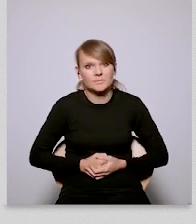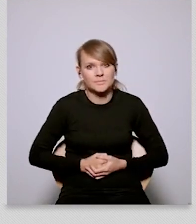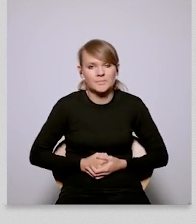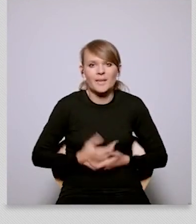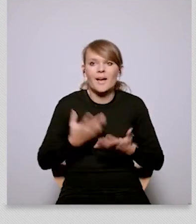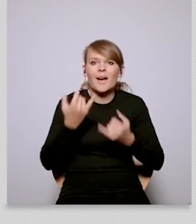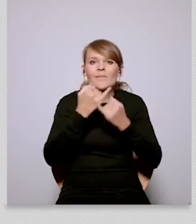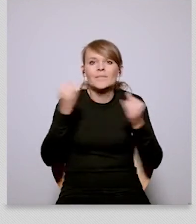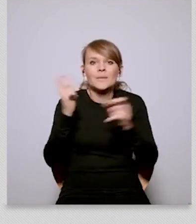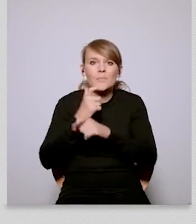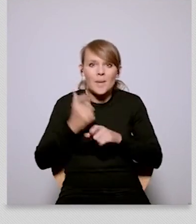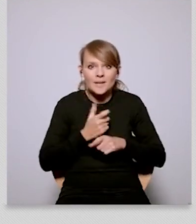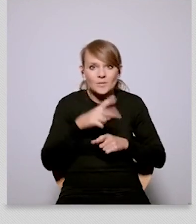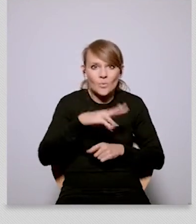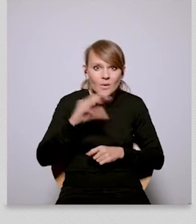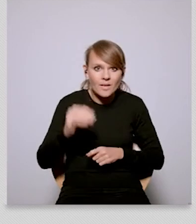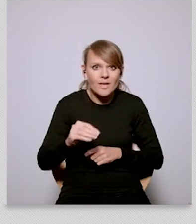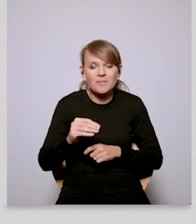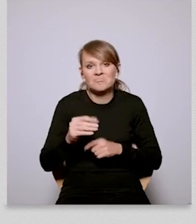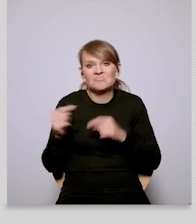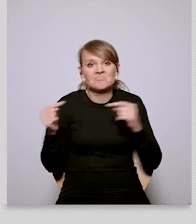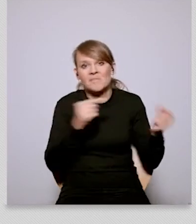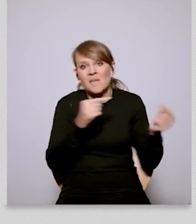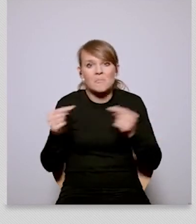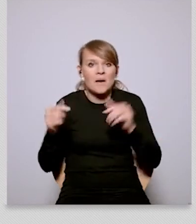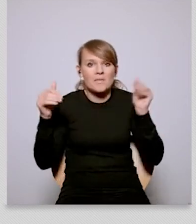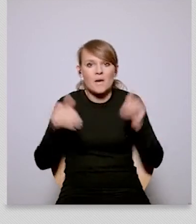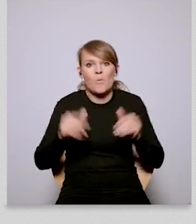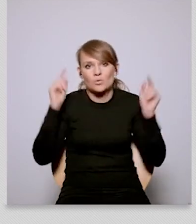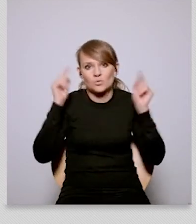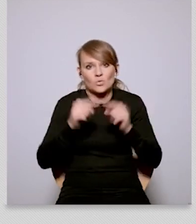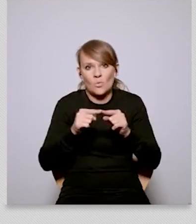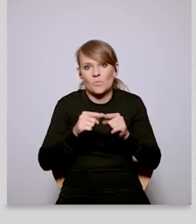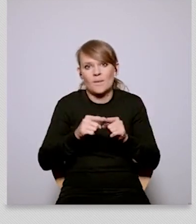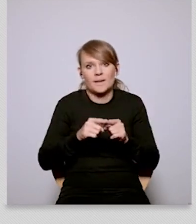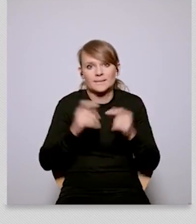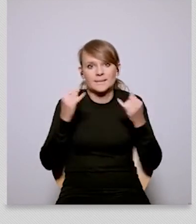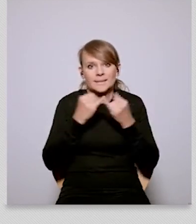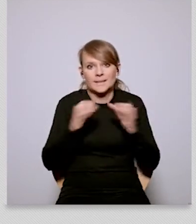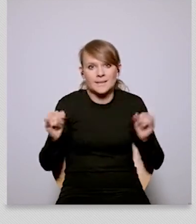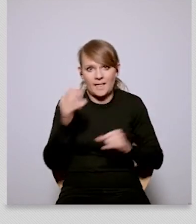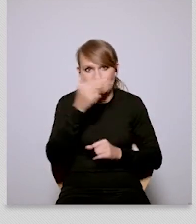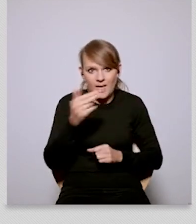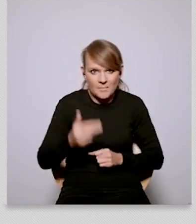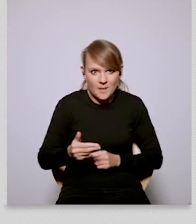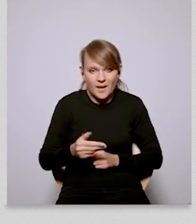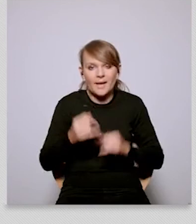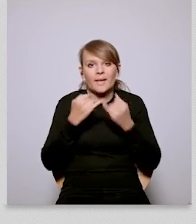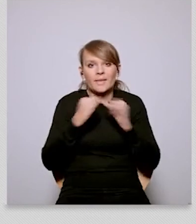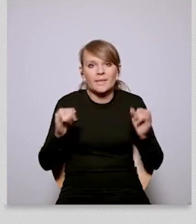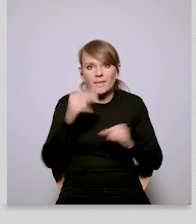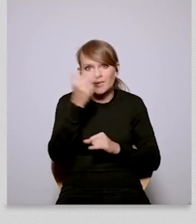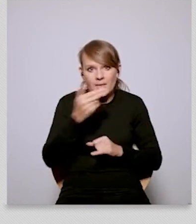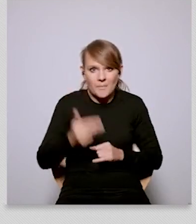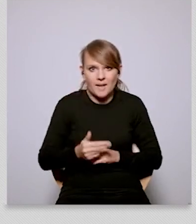państwach członkowskich Unii Europejskiej debata może się skupiać na innych tematach i inne tematy będą szczególnie